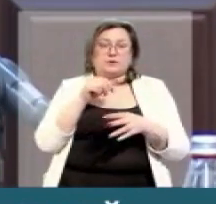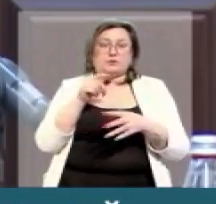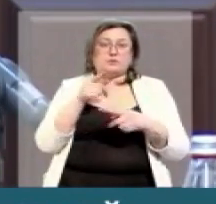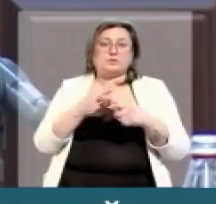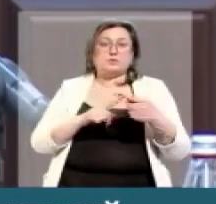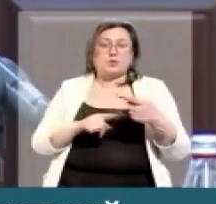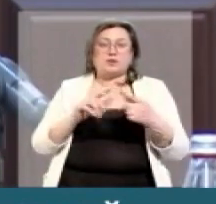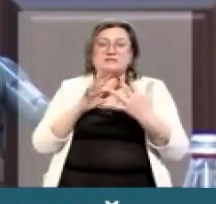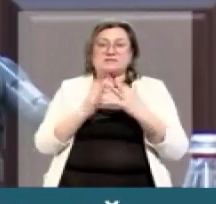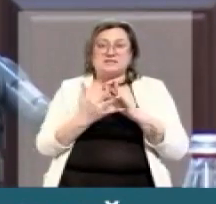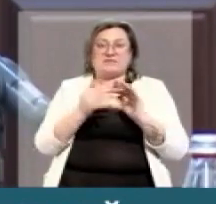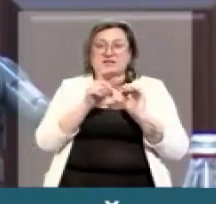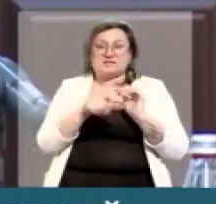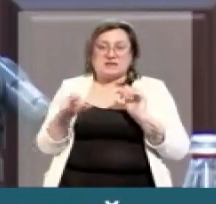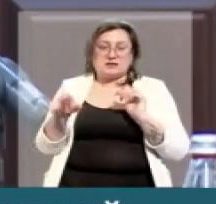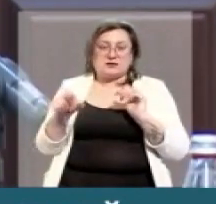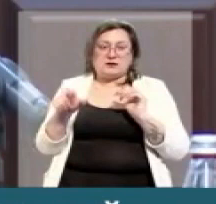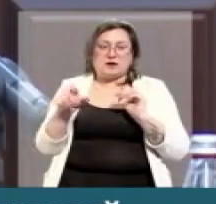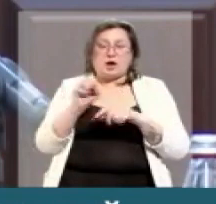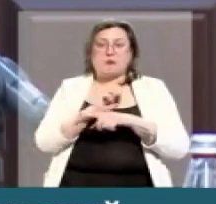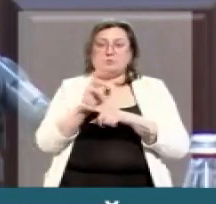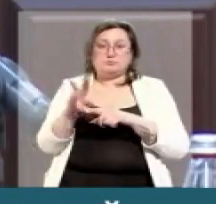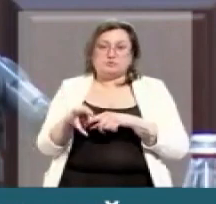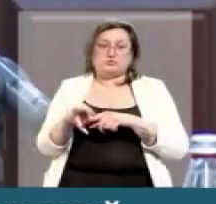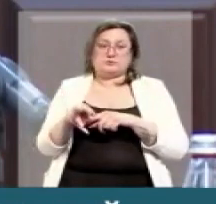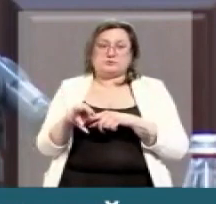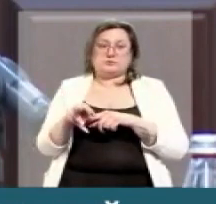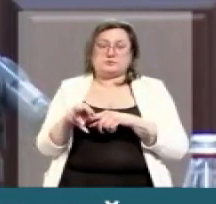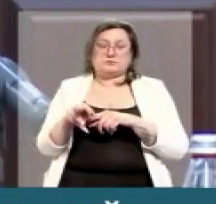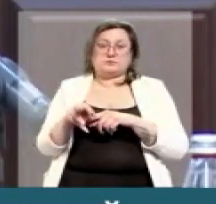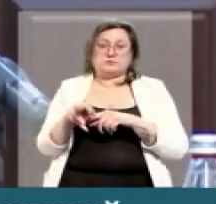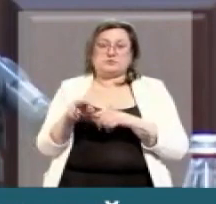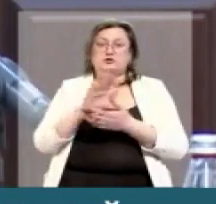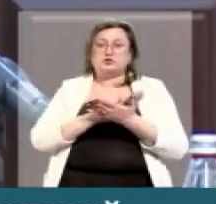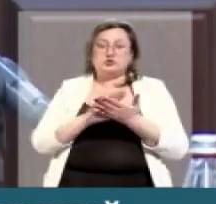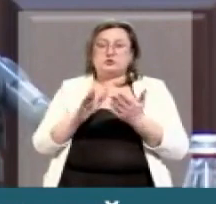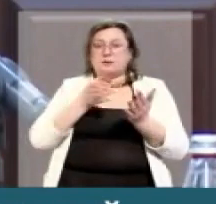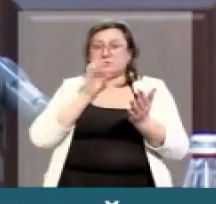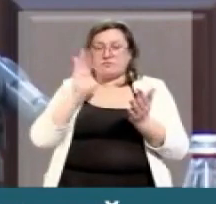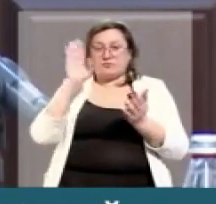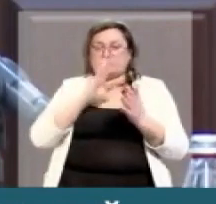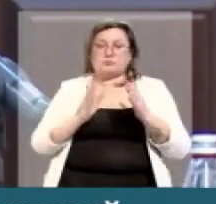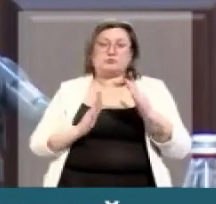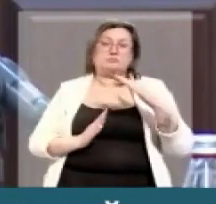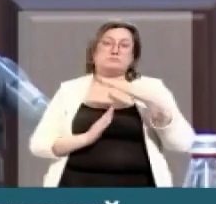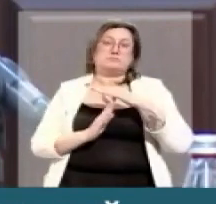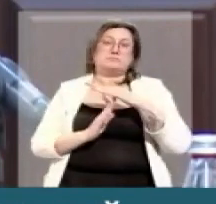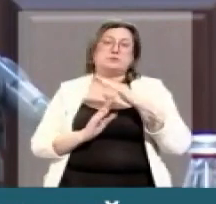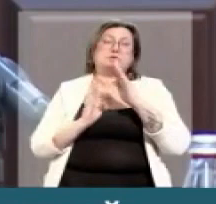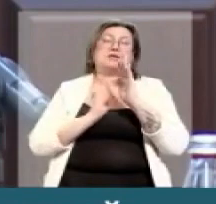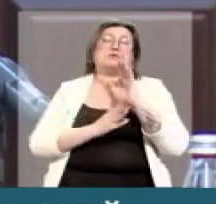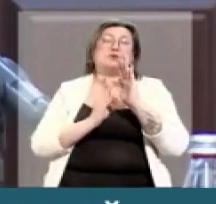доля сельского населения, обеспеченной чистой питьевой водой, достигнет в этом году